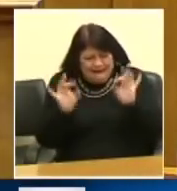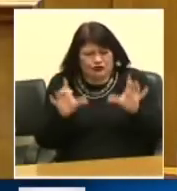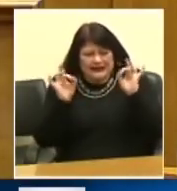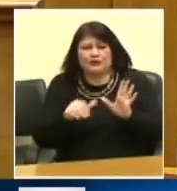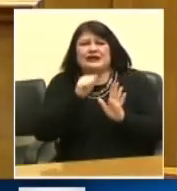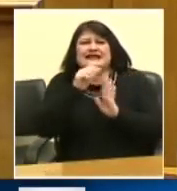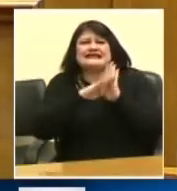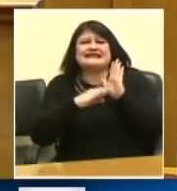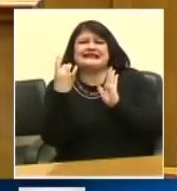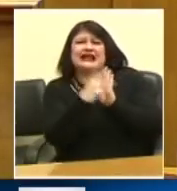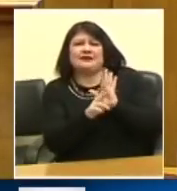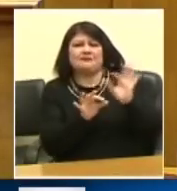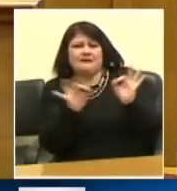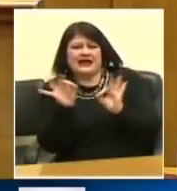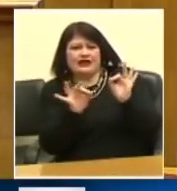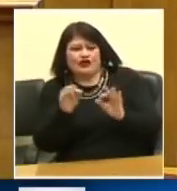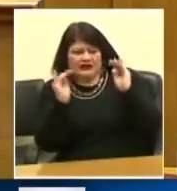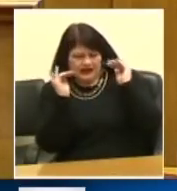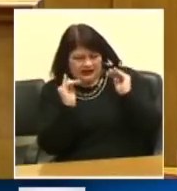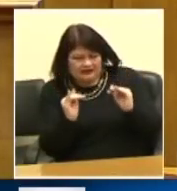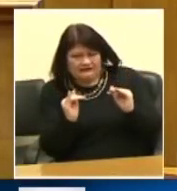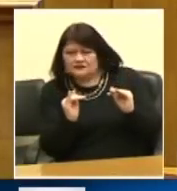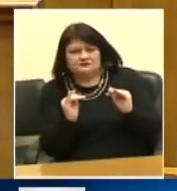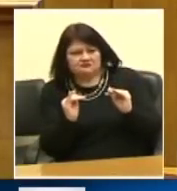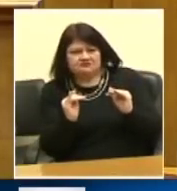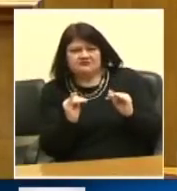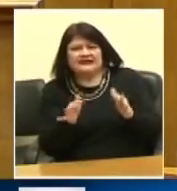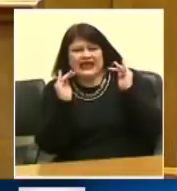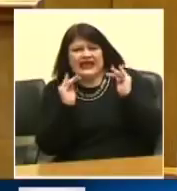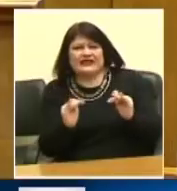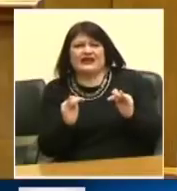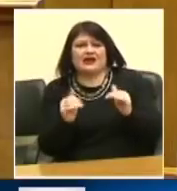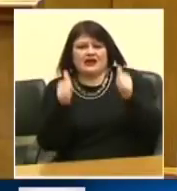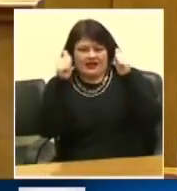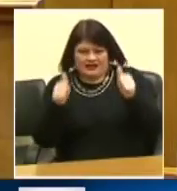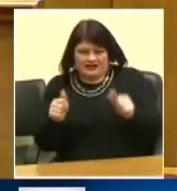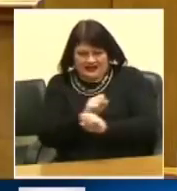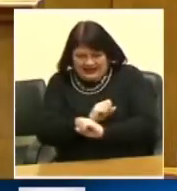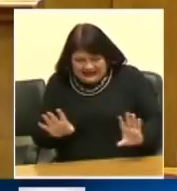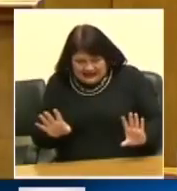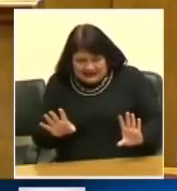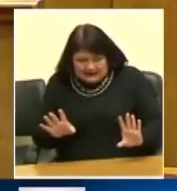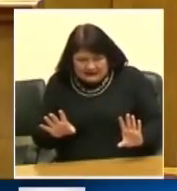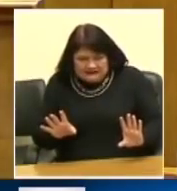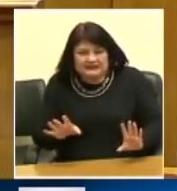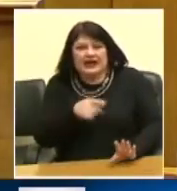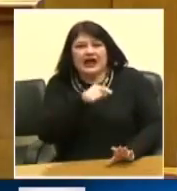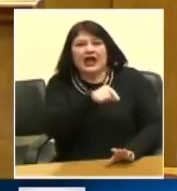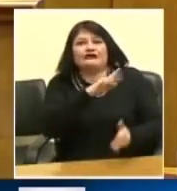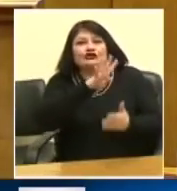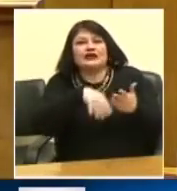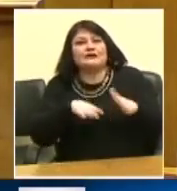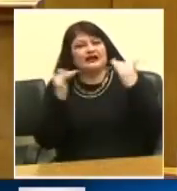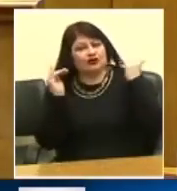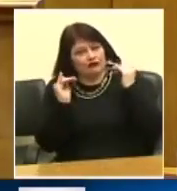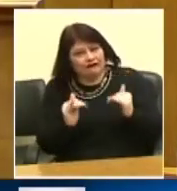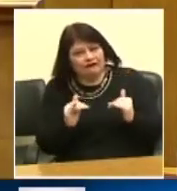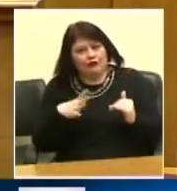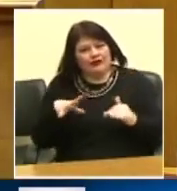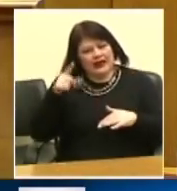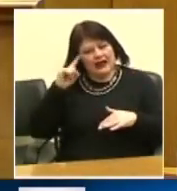Το Μακεδονία έμεινε μέσα, μία φορά τουλάχιστον. Η διακήρυξη της Άσνομ, το πιο αλυτρωτικό κείμενο, έμεινε μέσα.